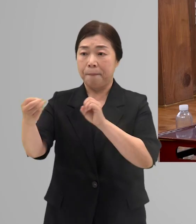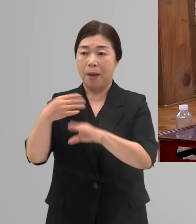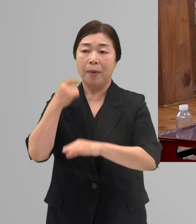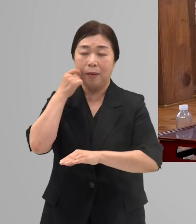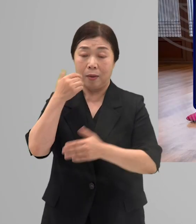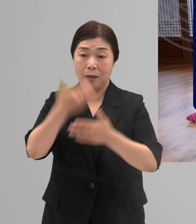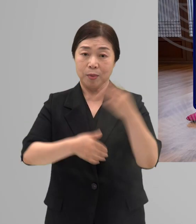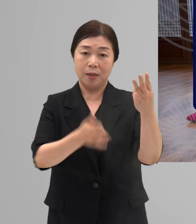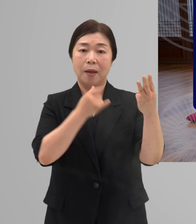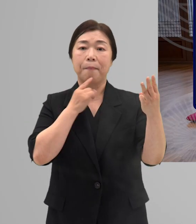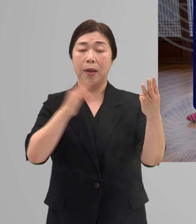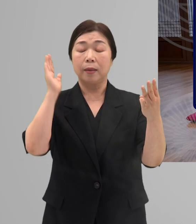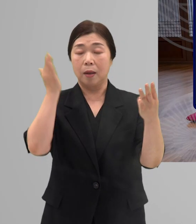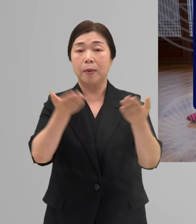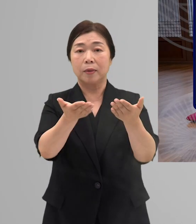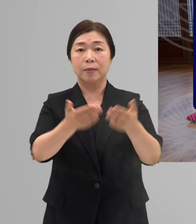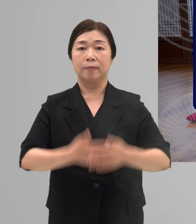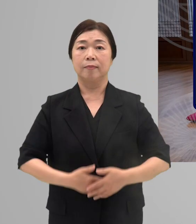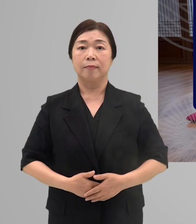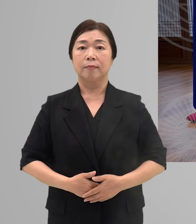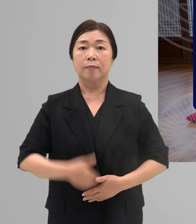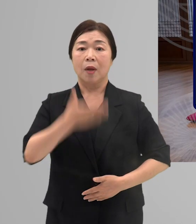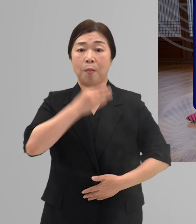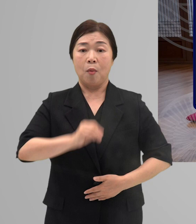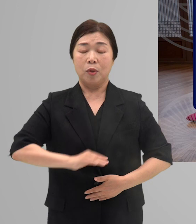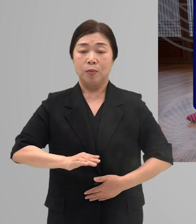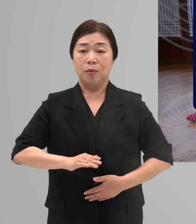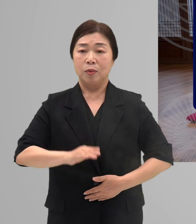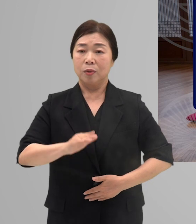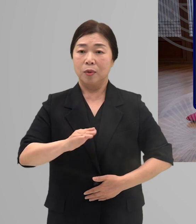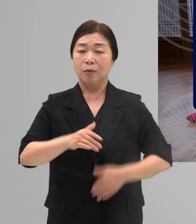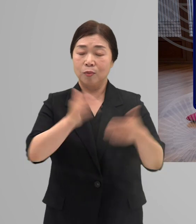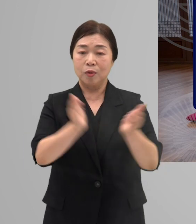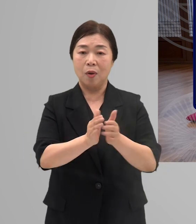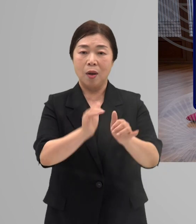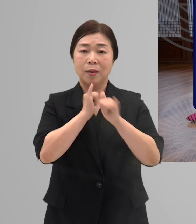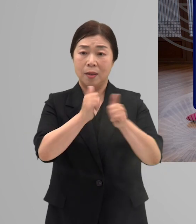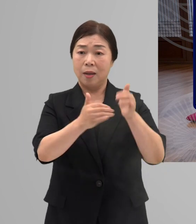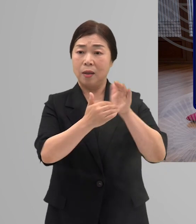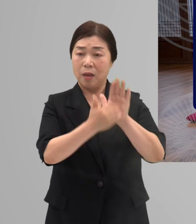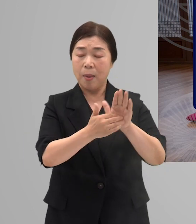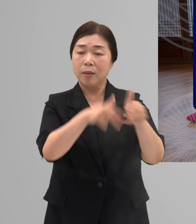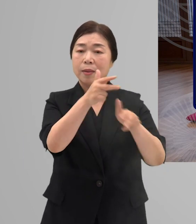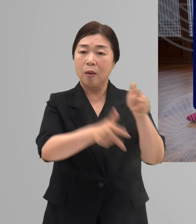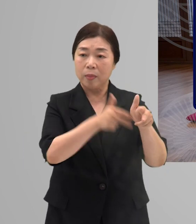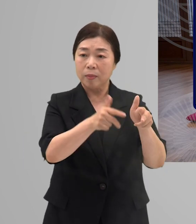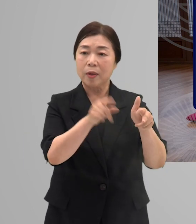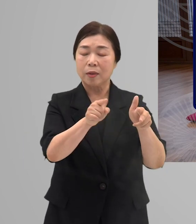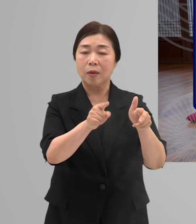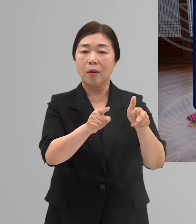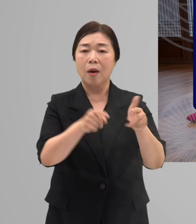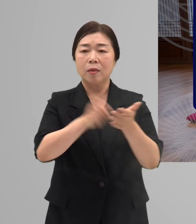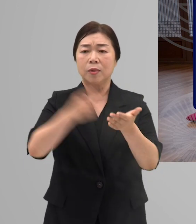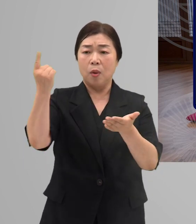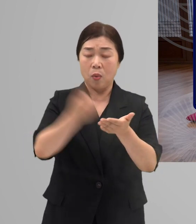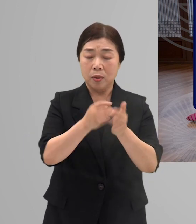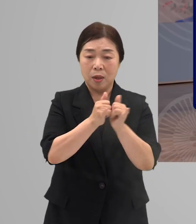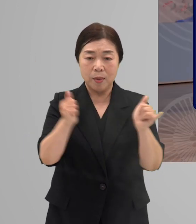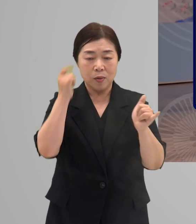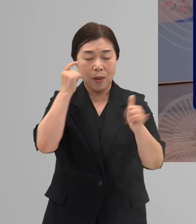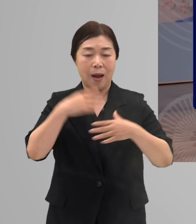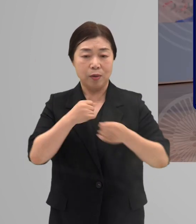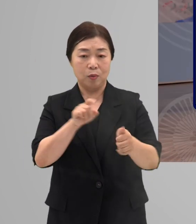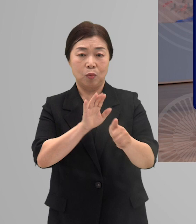수 없습니다. 보건복지부의 자살 예방 사업 중 하나로 응급실에 내원한 자살 시도자의 정서적 안정을